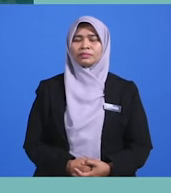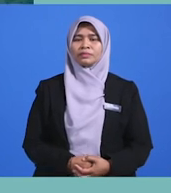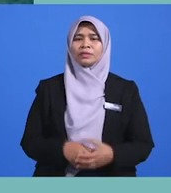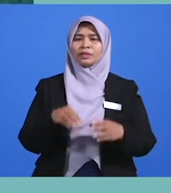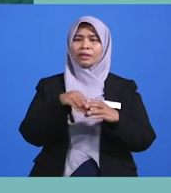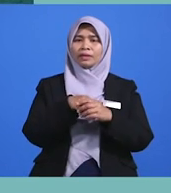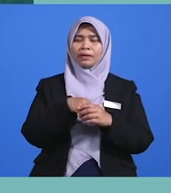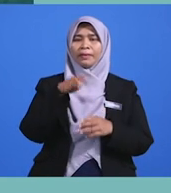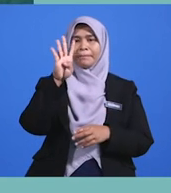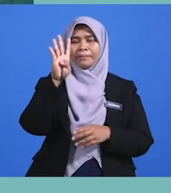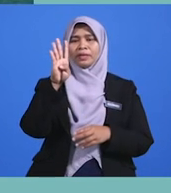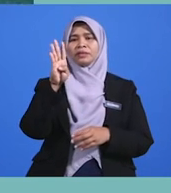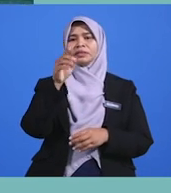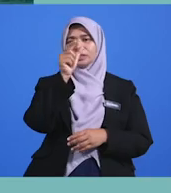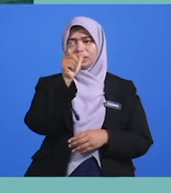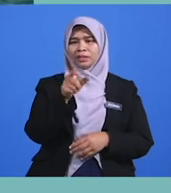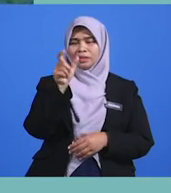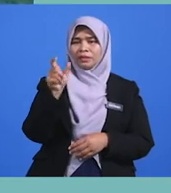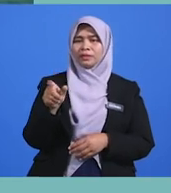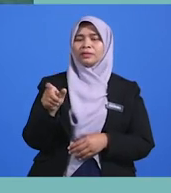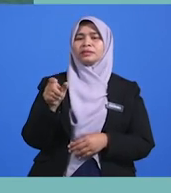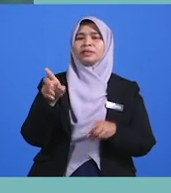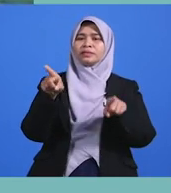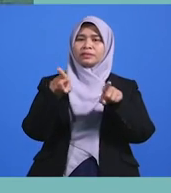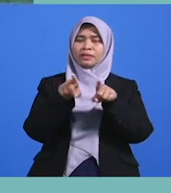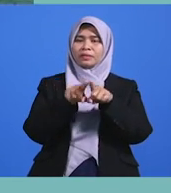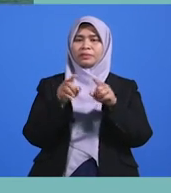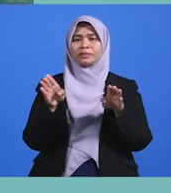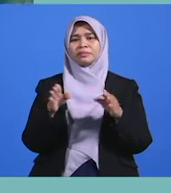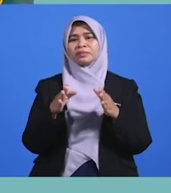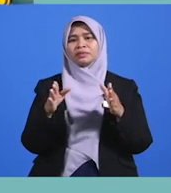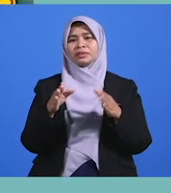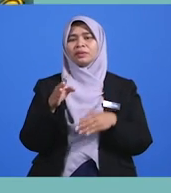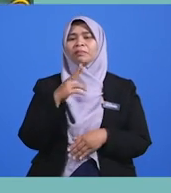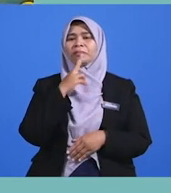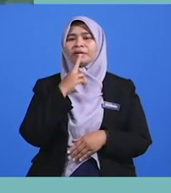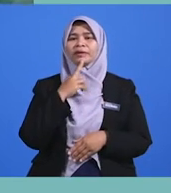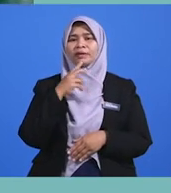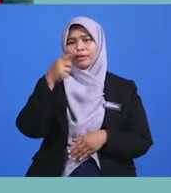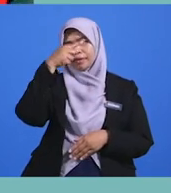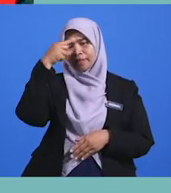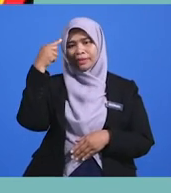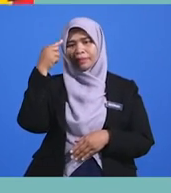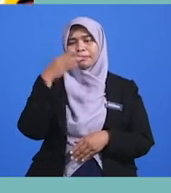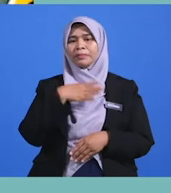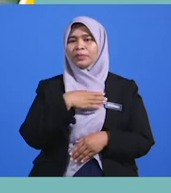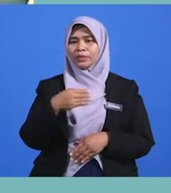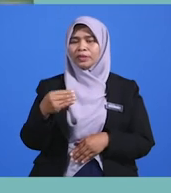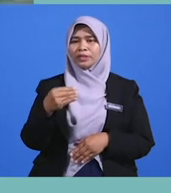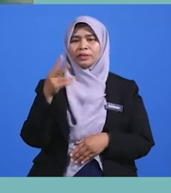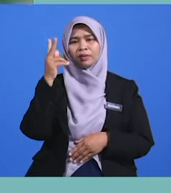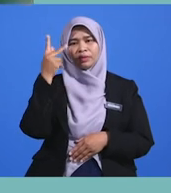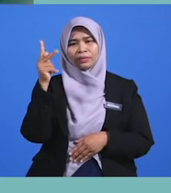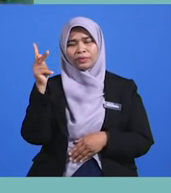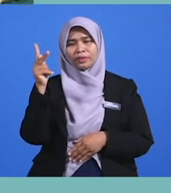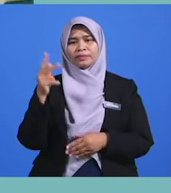Dalam empat jalur yang sama besarnya, di bahagian tengah yang berwarna merah, hitam, putih dan